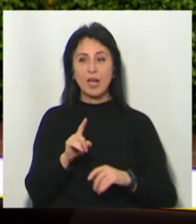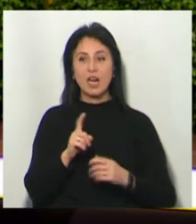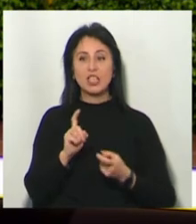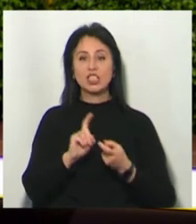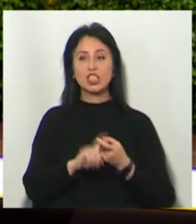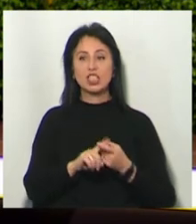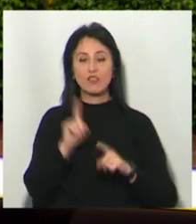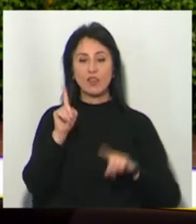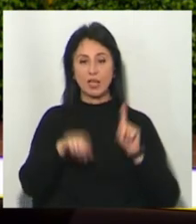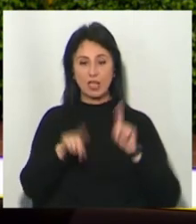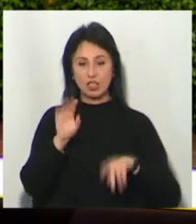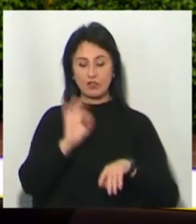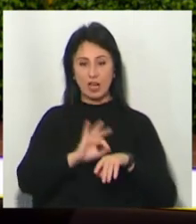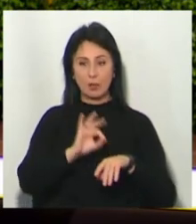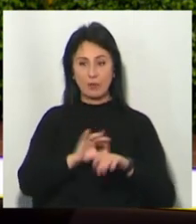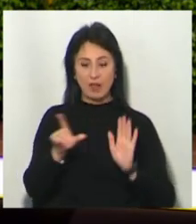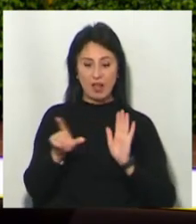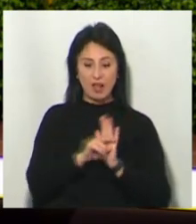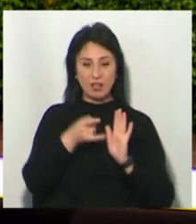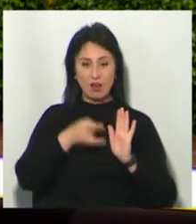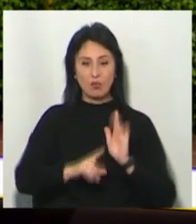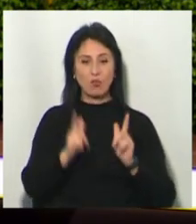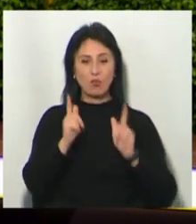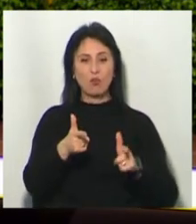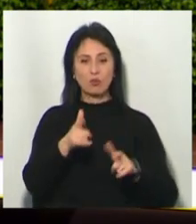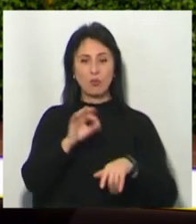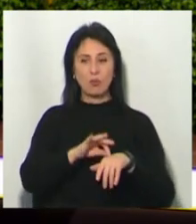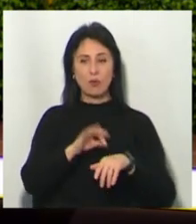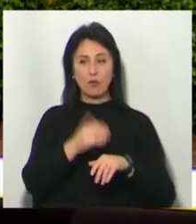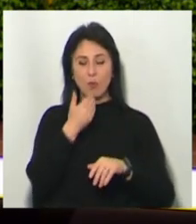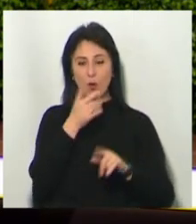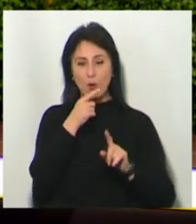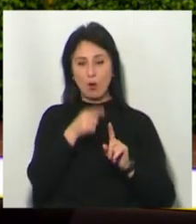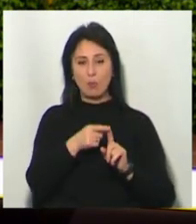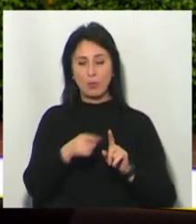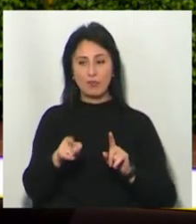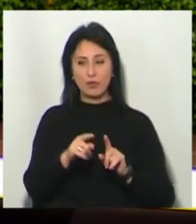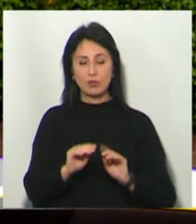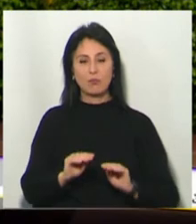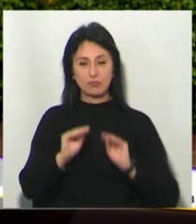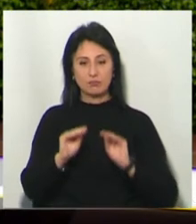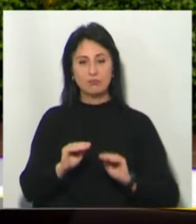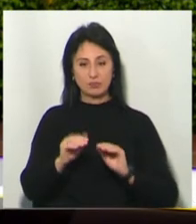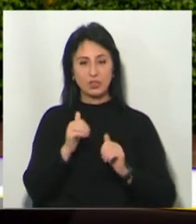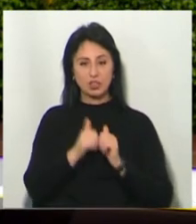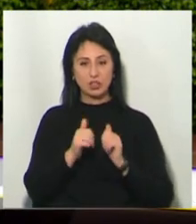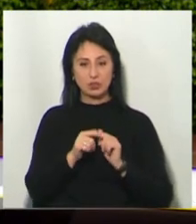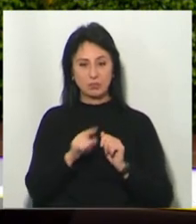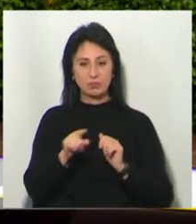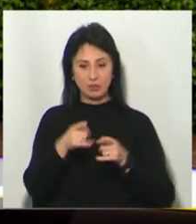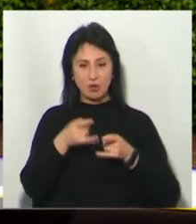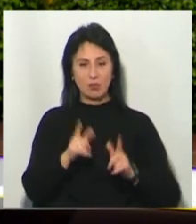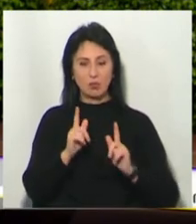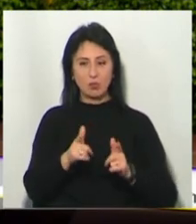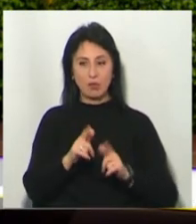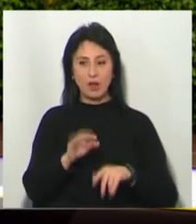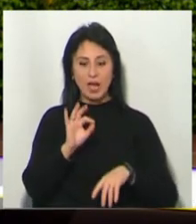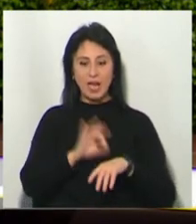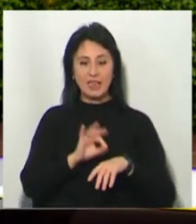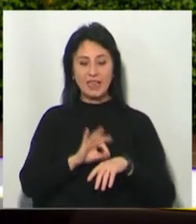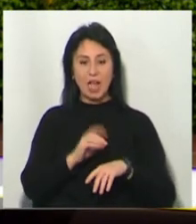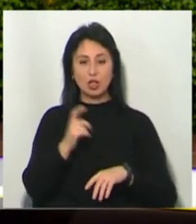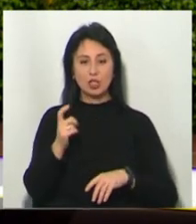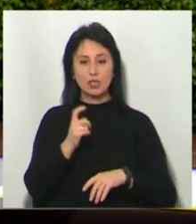Რაც შეეხება იშვიათ დაავადებებს და თანდაყოლილ პათოლოგიებს, რა თქმა უნდა, ბოლო პერიოდში მოიმატა სიხშირემ, გამომდინარე იქედან, რომ